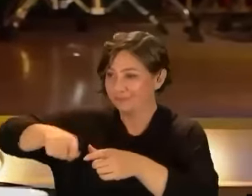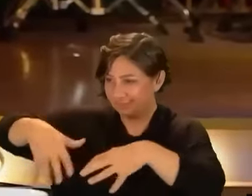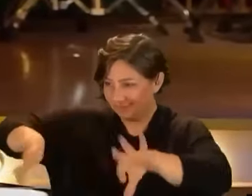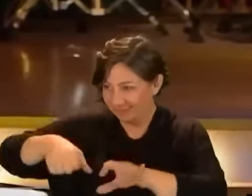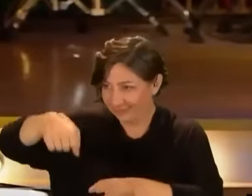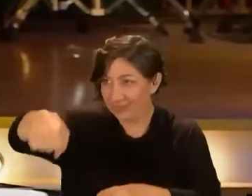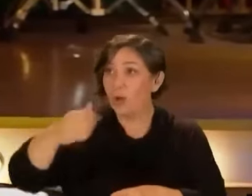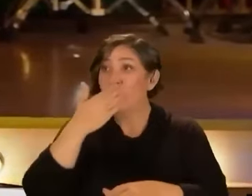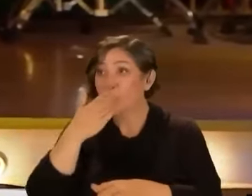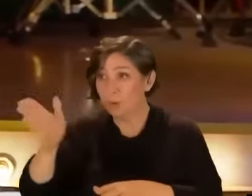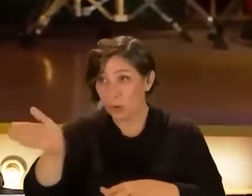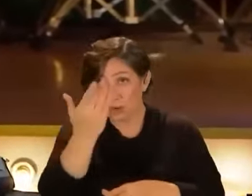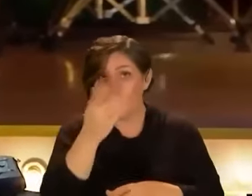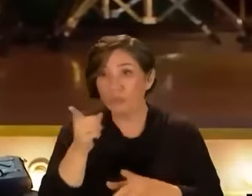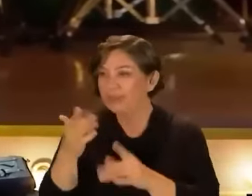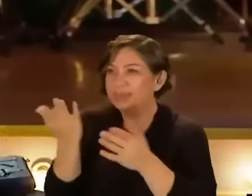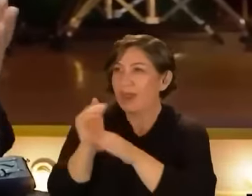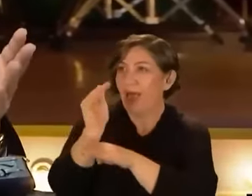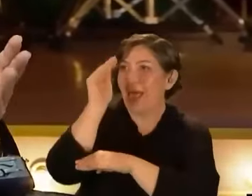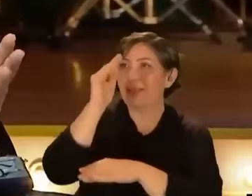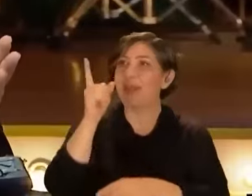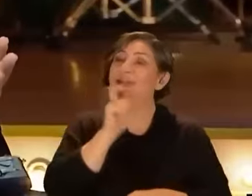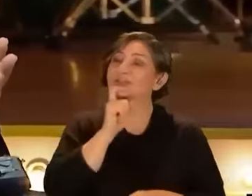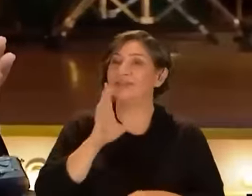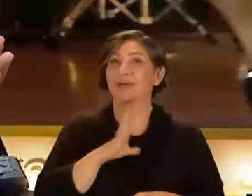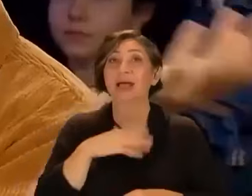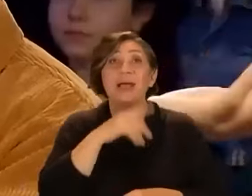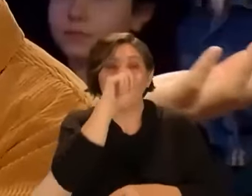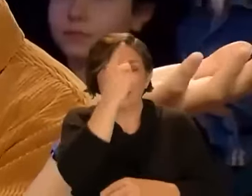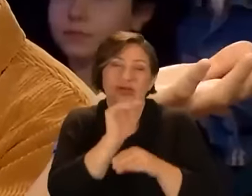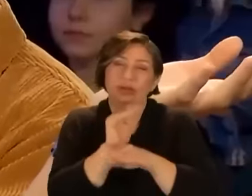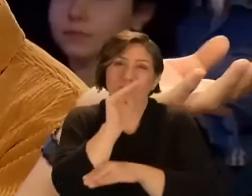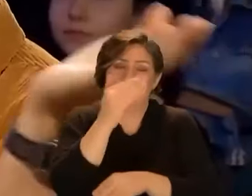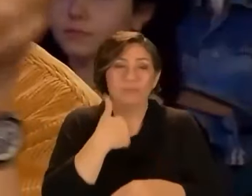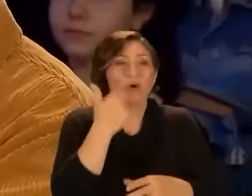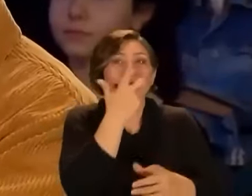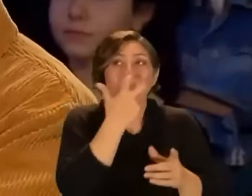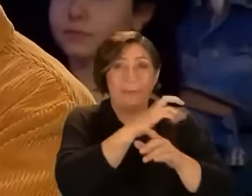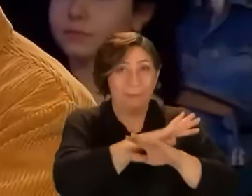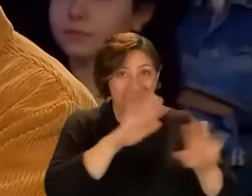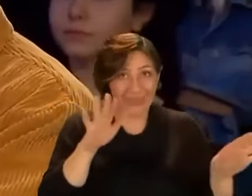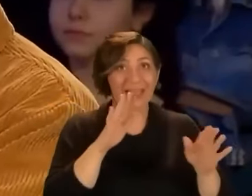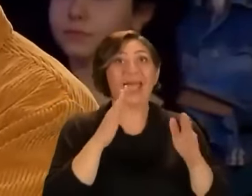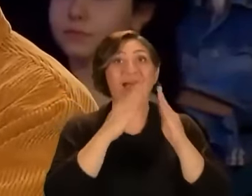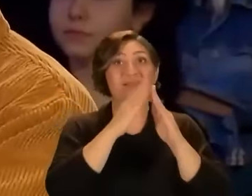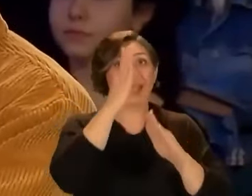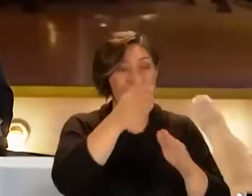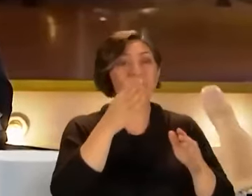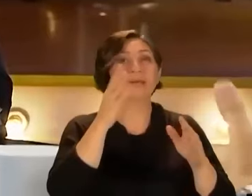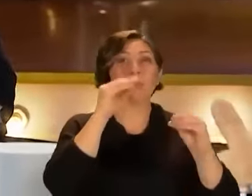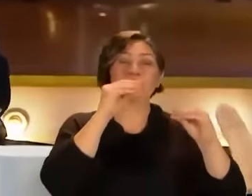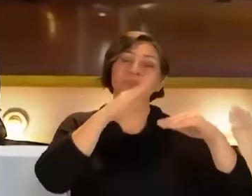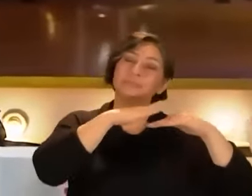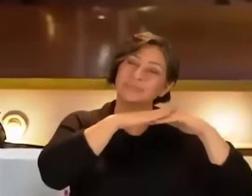hazırlıyor ve seni okula mı gönderiyor? Bu nasıl bir hayat? Bir yanlışlık var. Yalnız yaşıyorum. Konserden çıkıp eve gidip yastığa başını mı koyuyorsun?